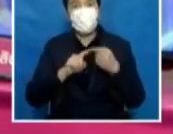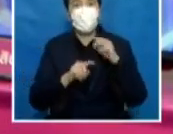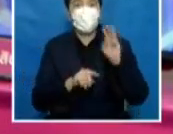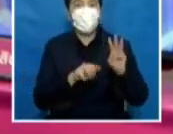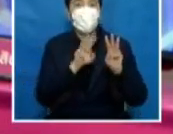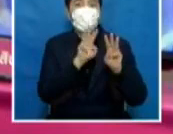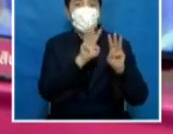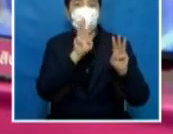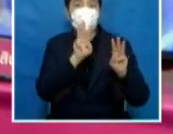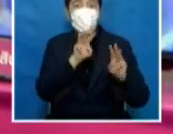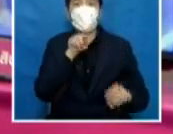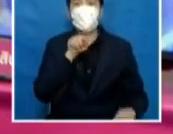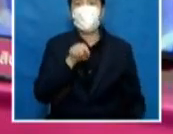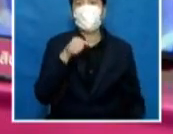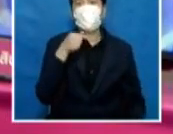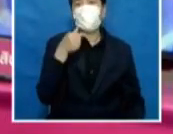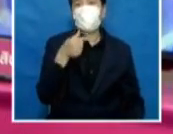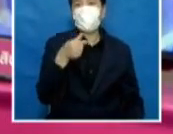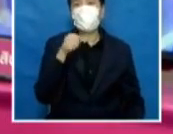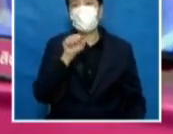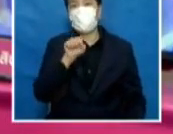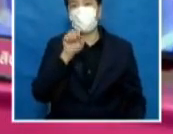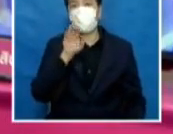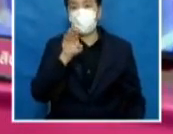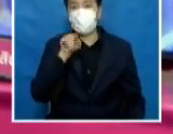ไซต์ของธนาคารออมสิน